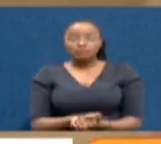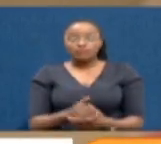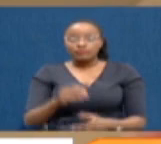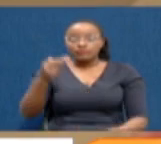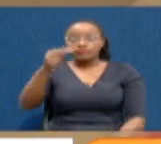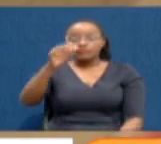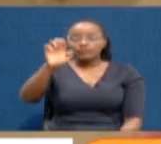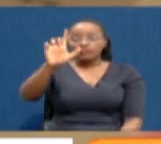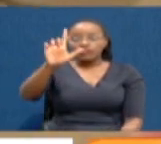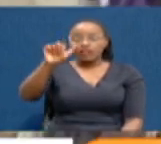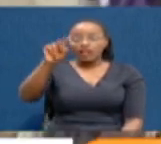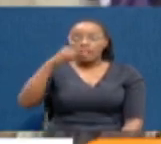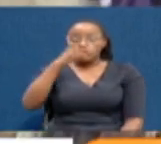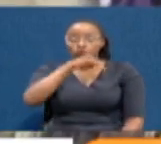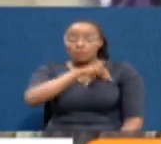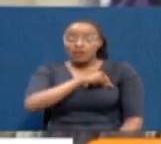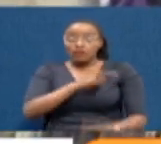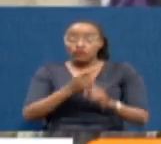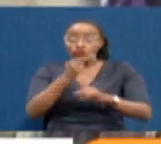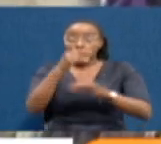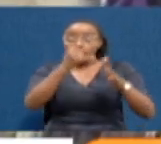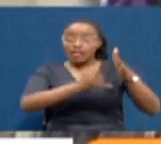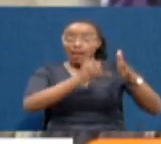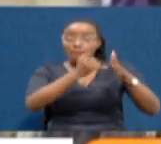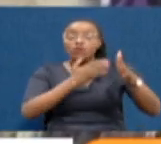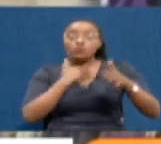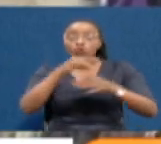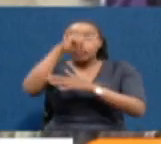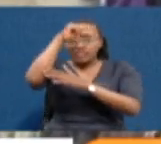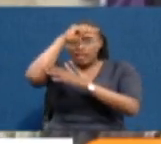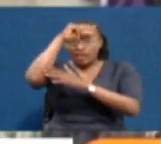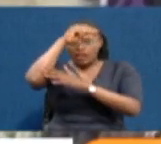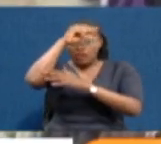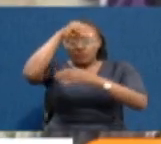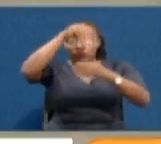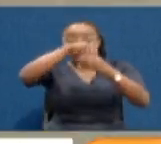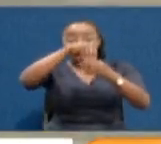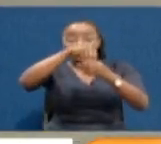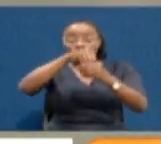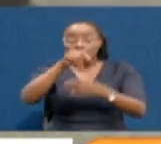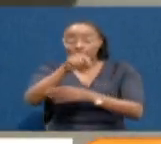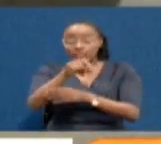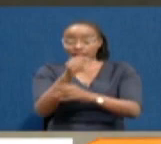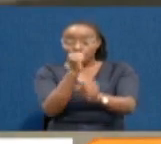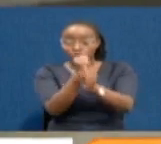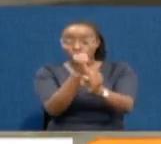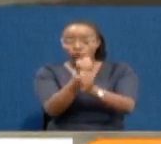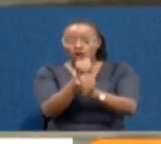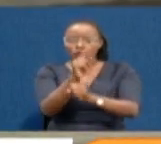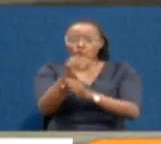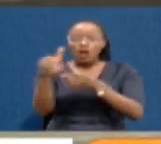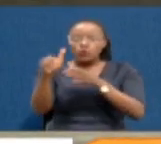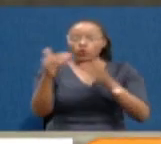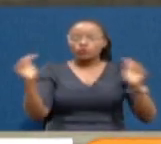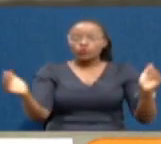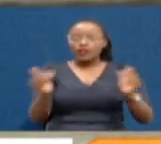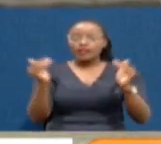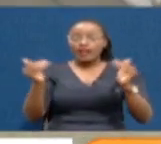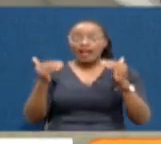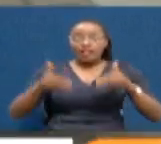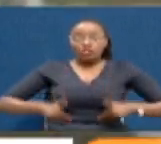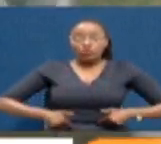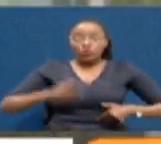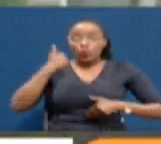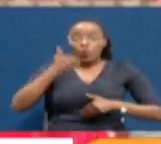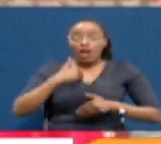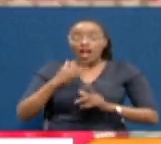Helen Oluoch alienufaika na mashine hii, akitaka serikali kuwekeza katika ufundi huu kama njia ya kuwapa motisha vijana